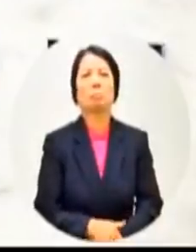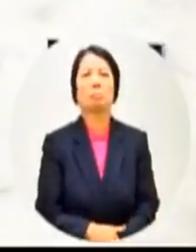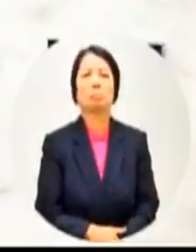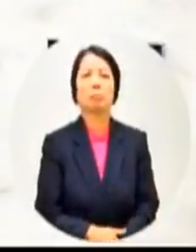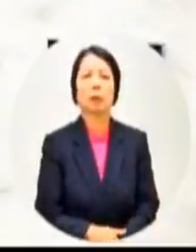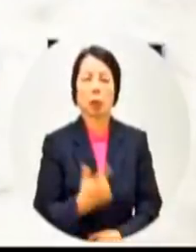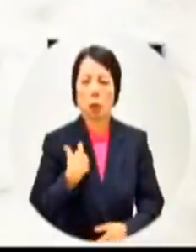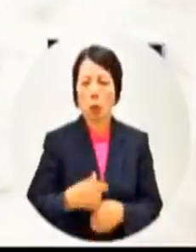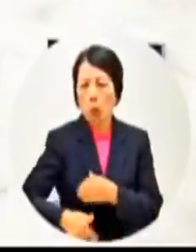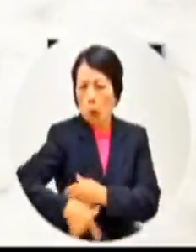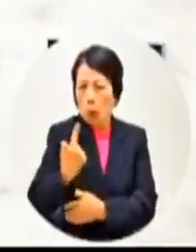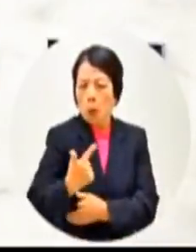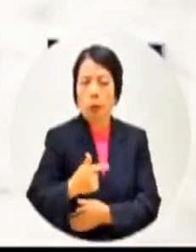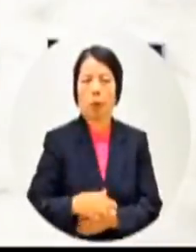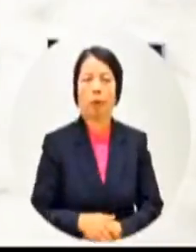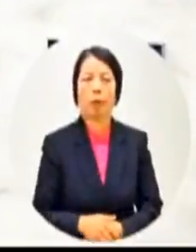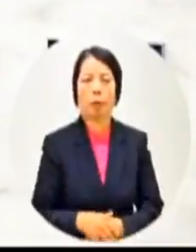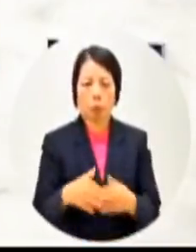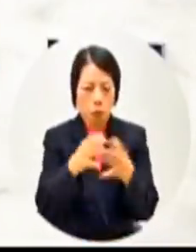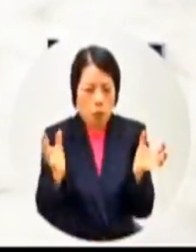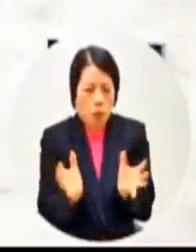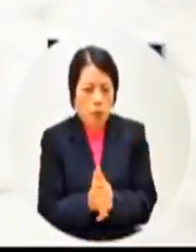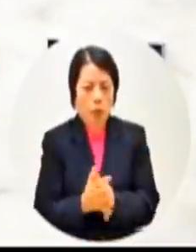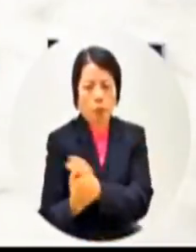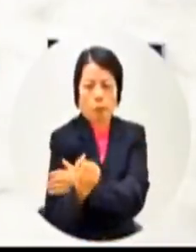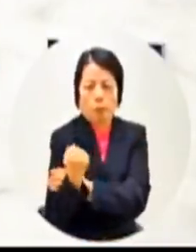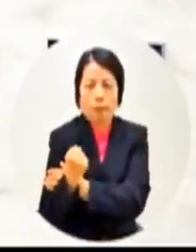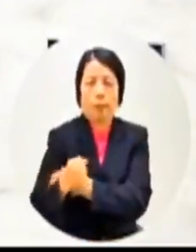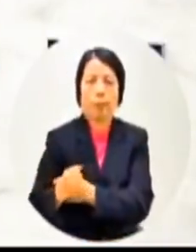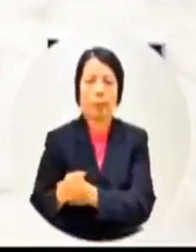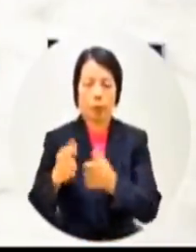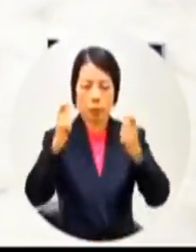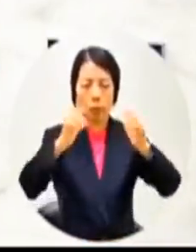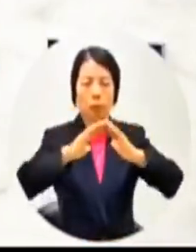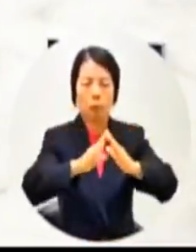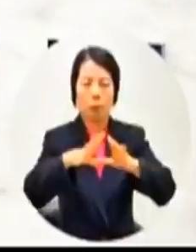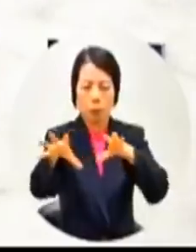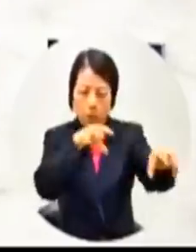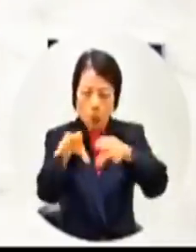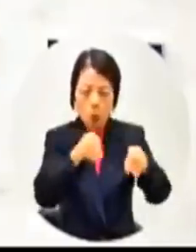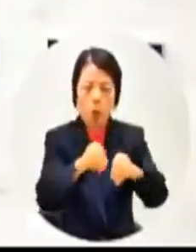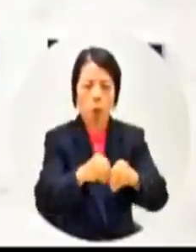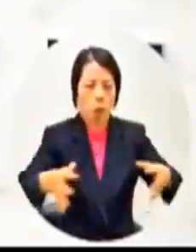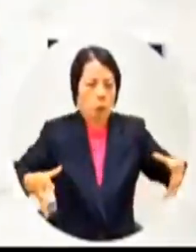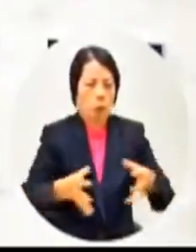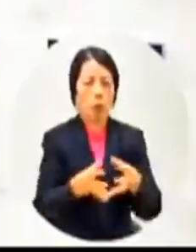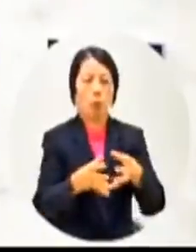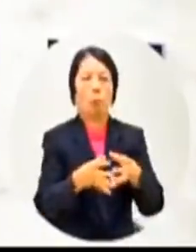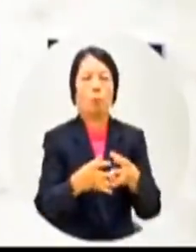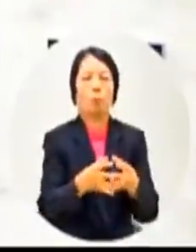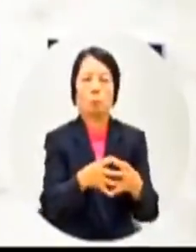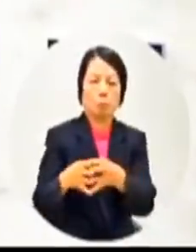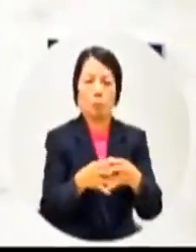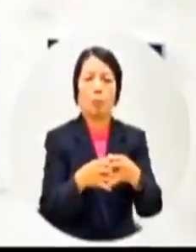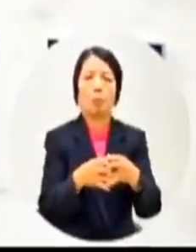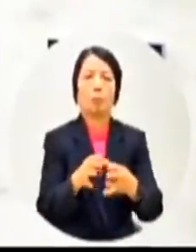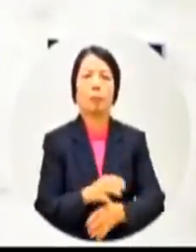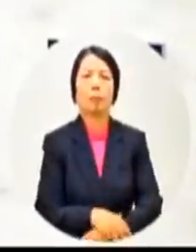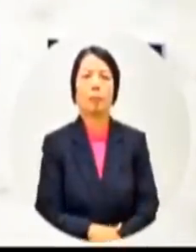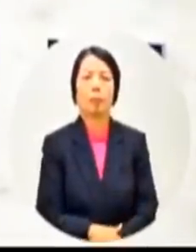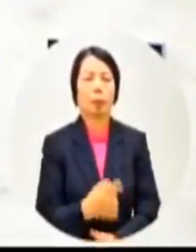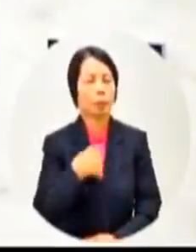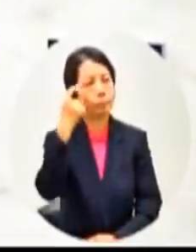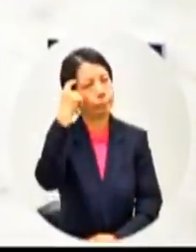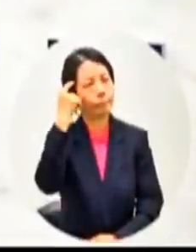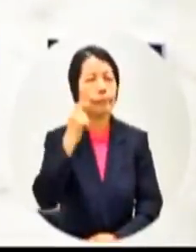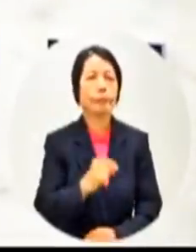量，把高雄的资源整合起来，力量团结起来。所以我们时常讲政通人